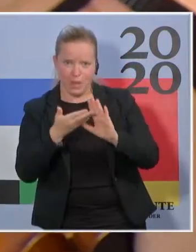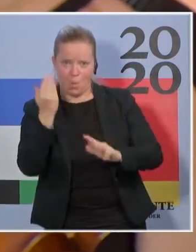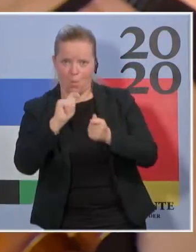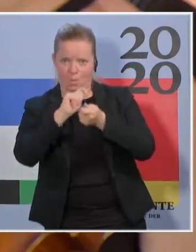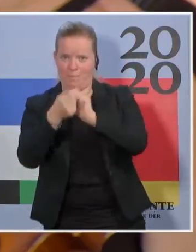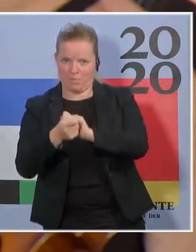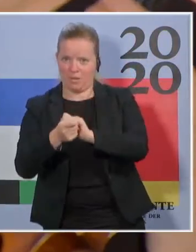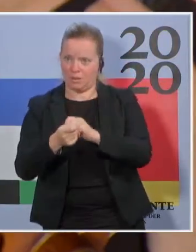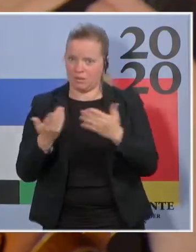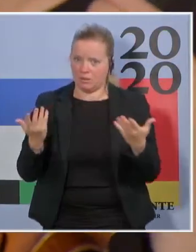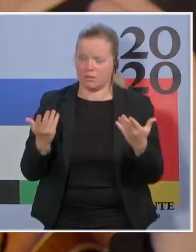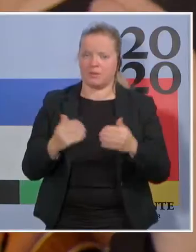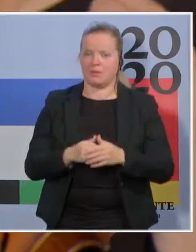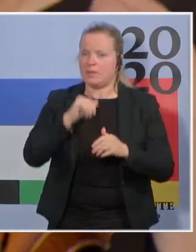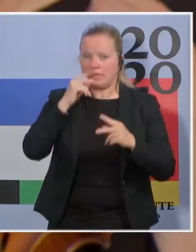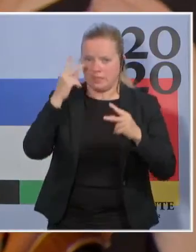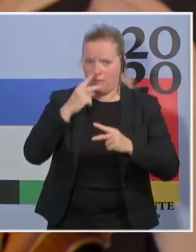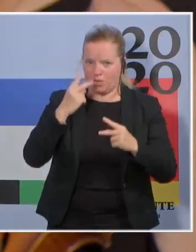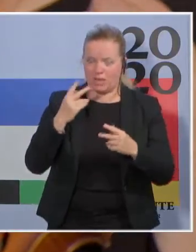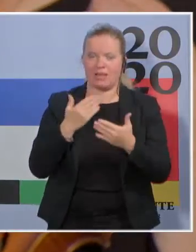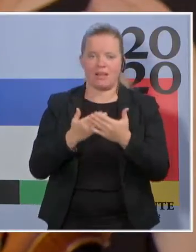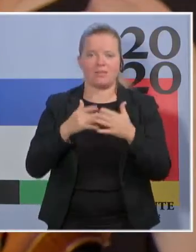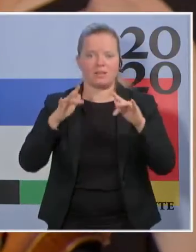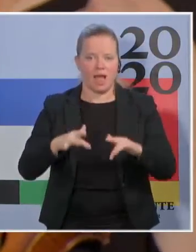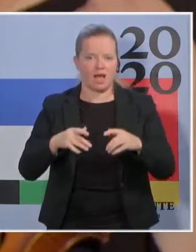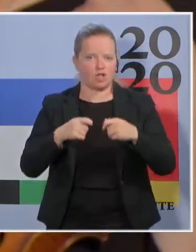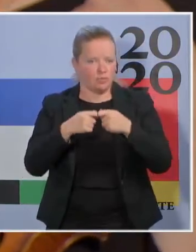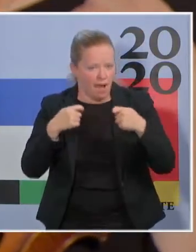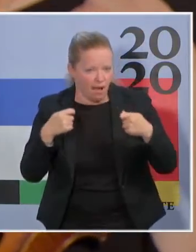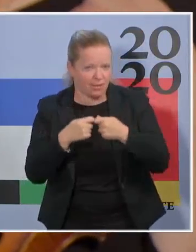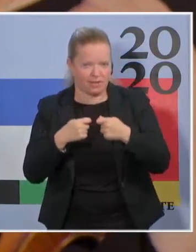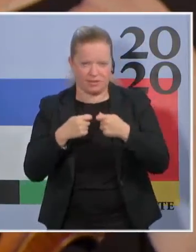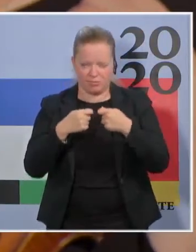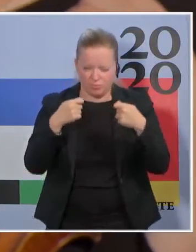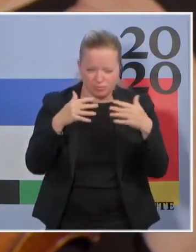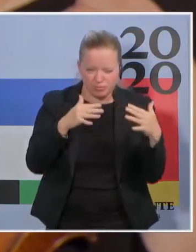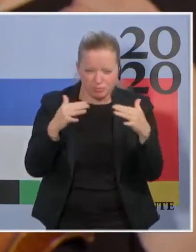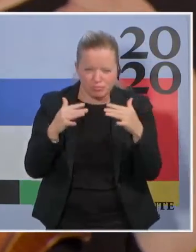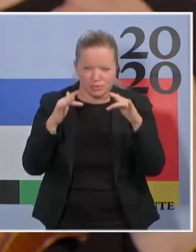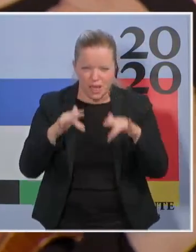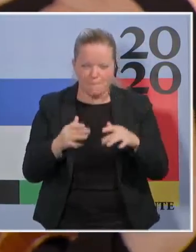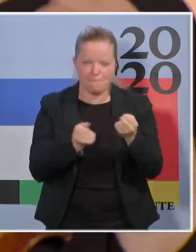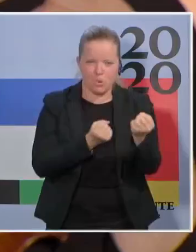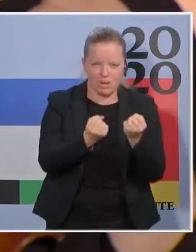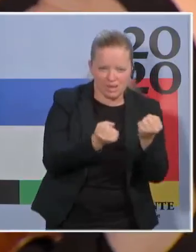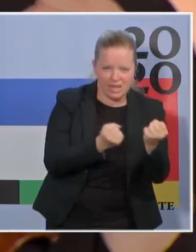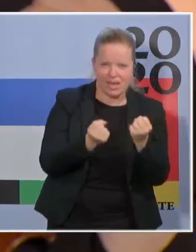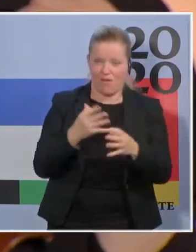Dementsprechend spannend und vielleicht müsste man sagen spannungsgeladen ist ja auch das Verhältnis zwischen Politik